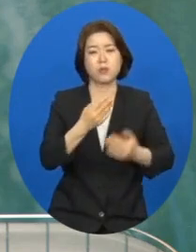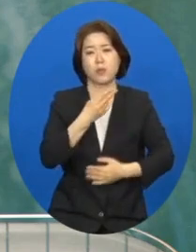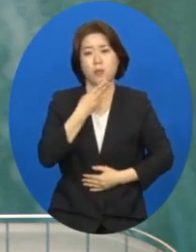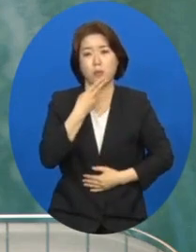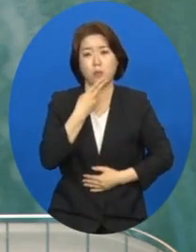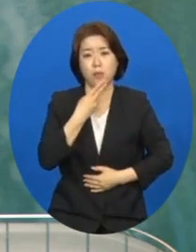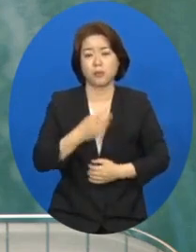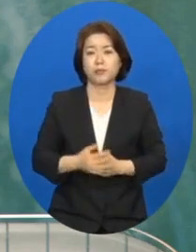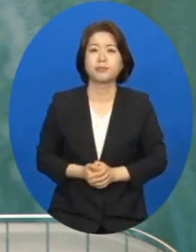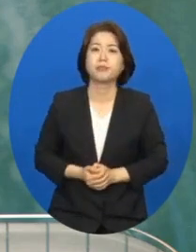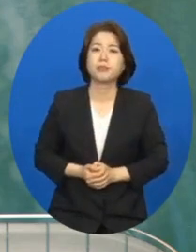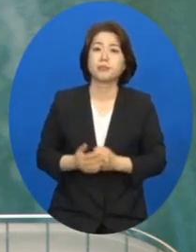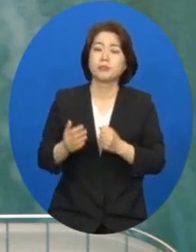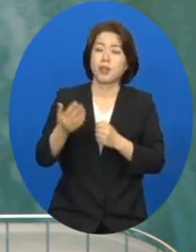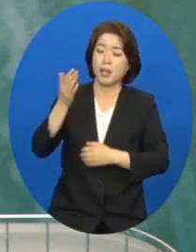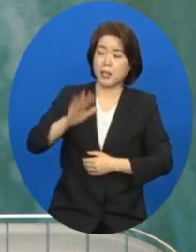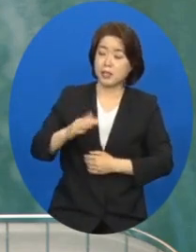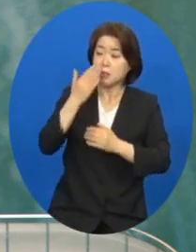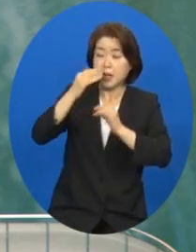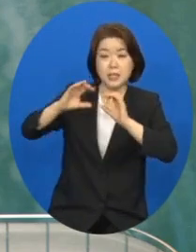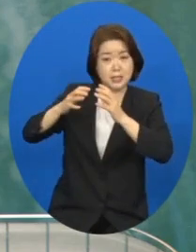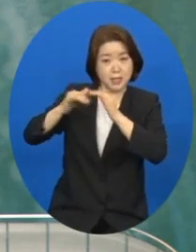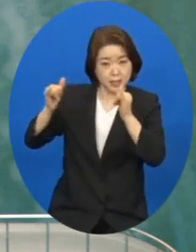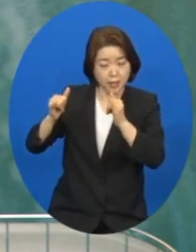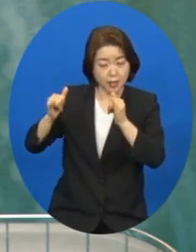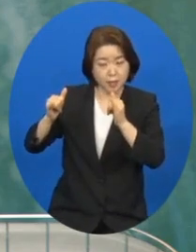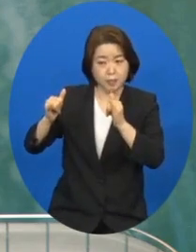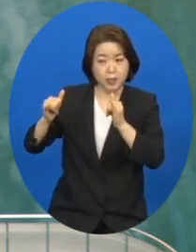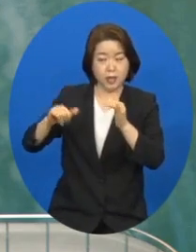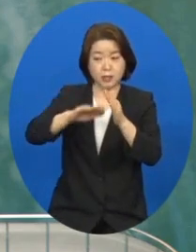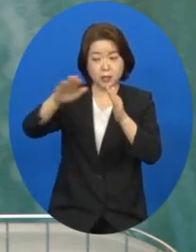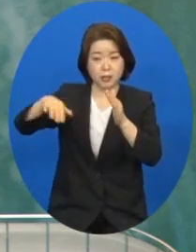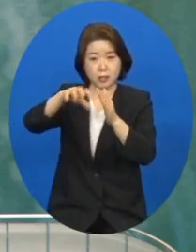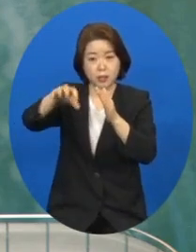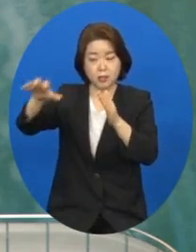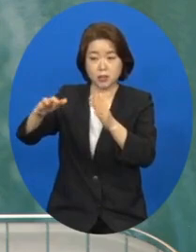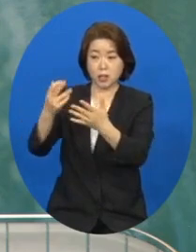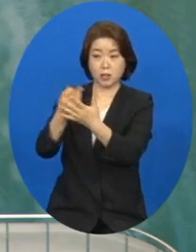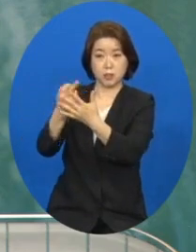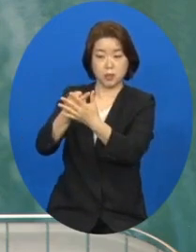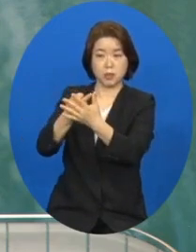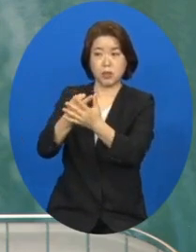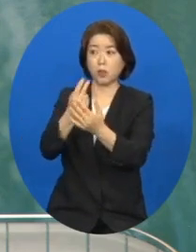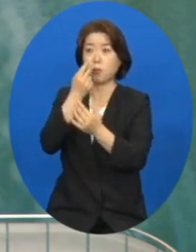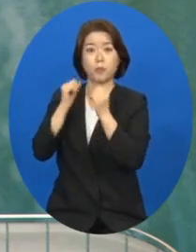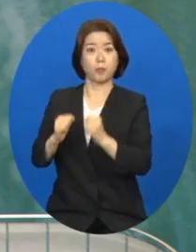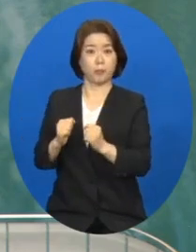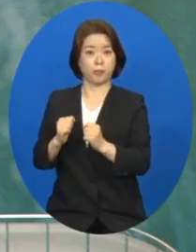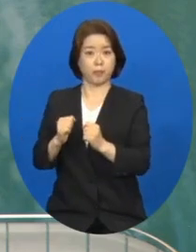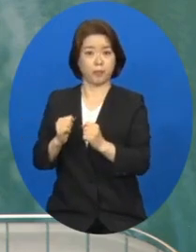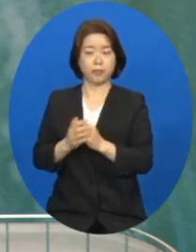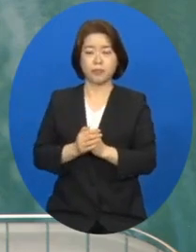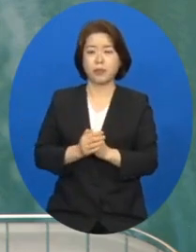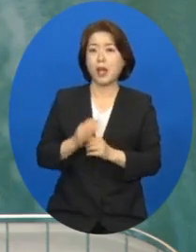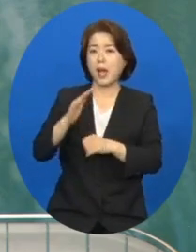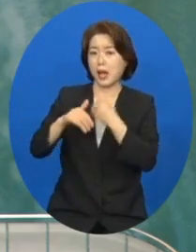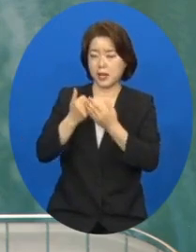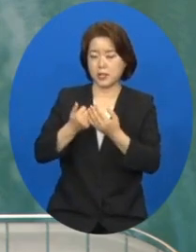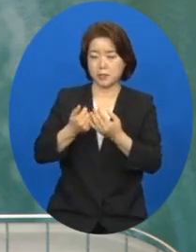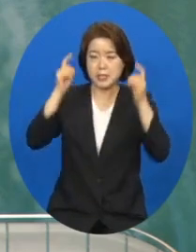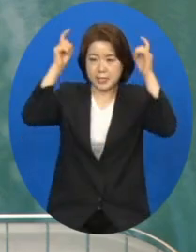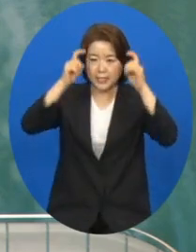그러나 이스라엘 백성들의 집에 장자는 죽지 않았습니다. 하나님이 양을 잡아 그